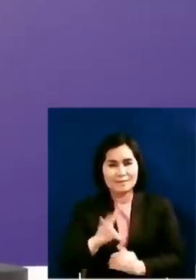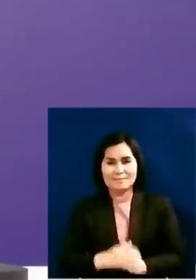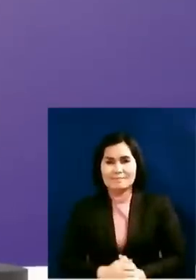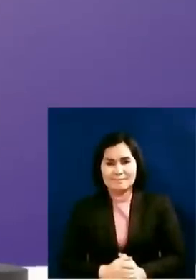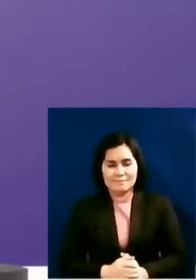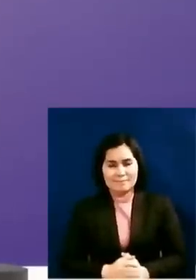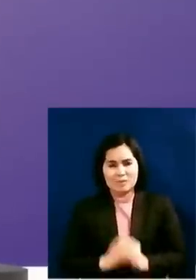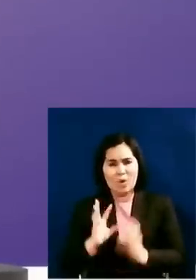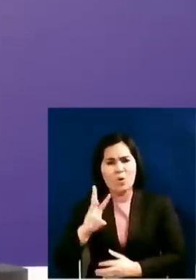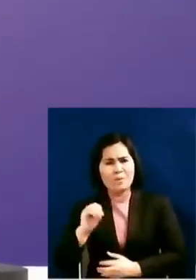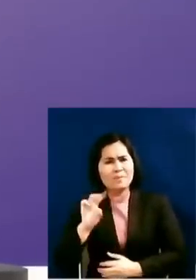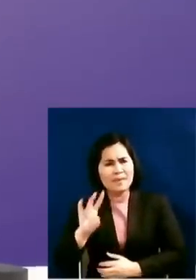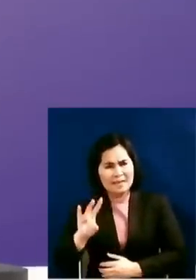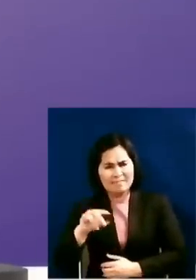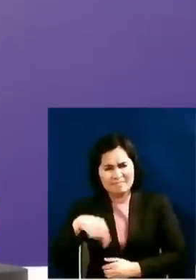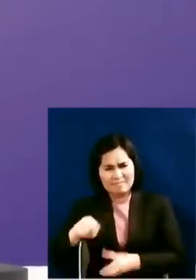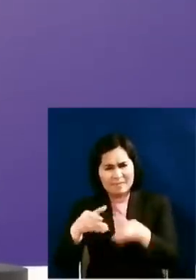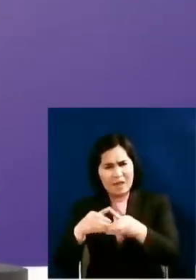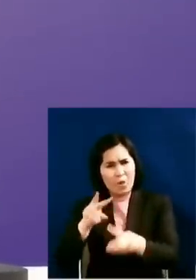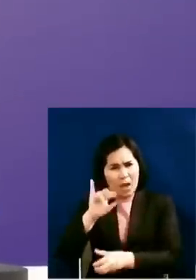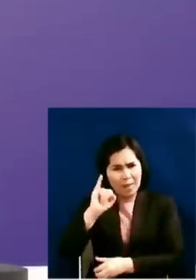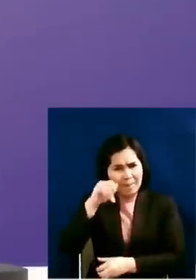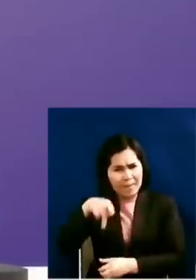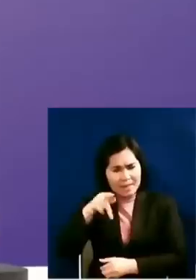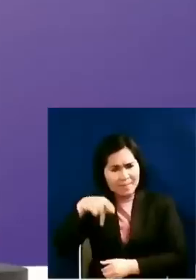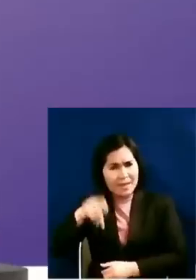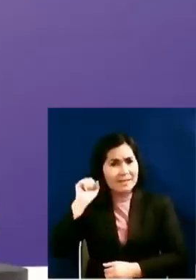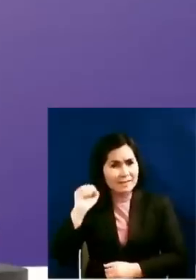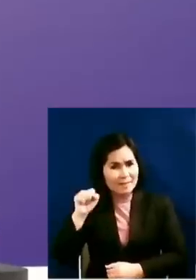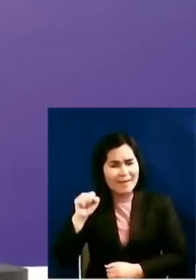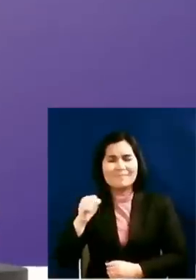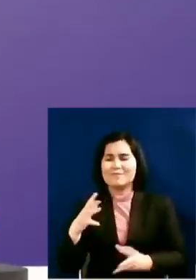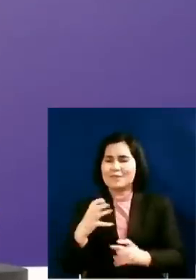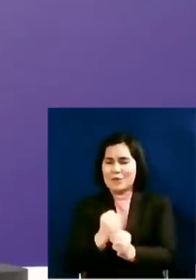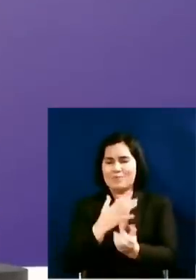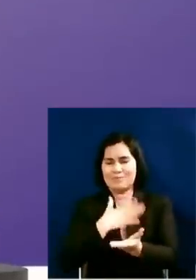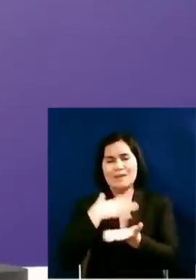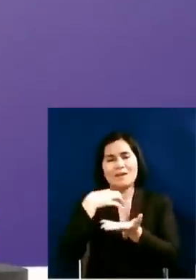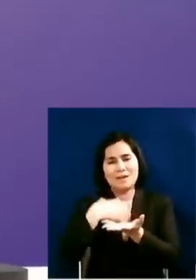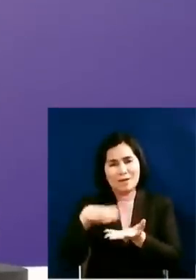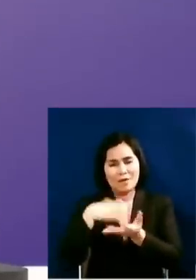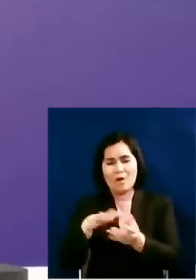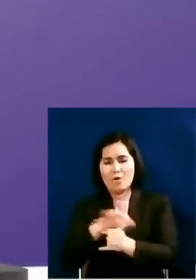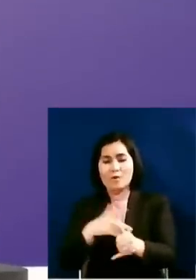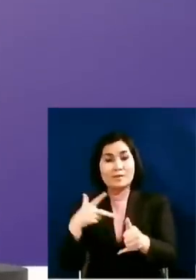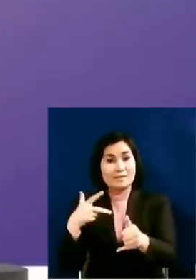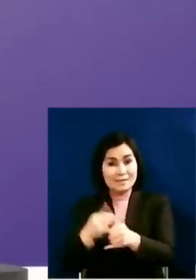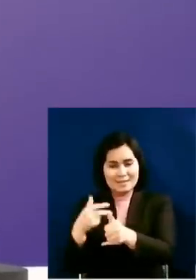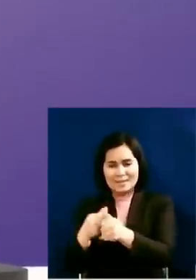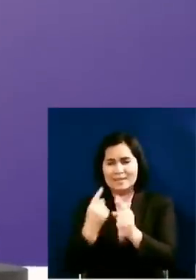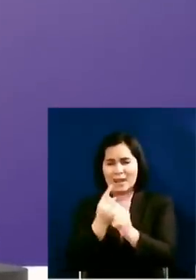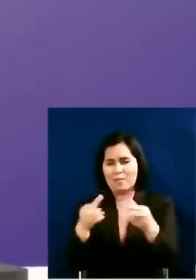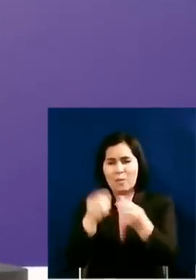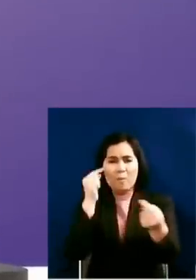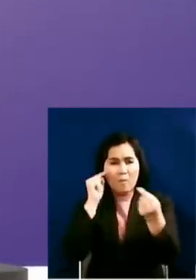าหน้าที่67คนที่มีคนสอบถามนะครับว่าเป็น VIP หรือเปล่าผมคงขออนุญาตนำเรียนว่าวัคซีนที่ฉีดเนี่ยก็จะฉีดในกลุ่มเป้าหมาย